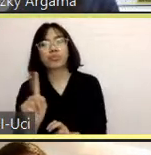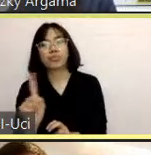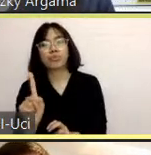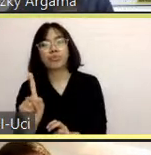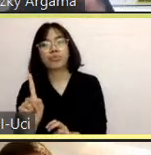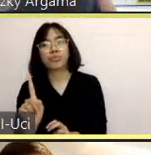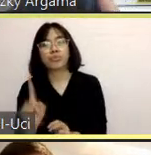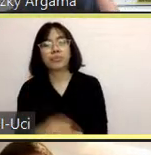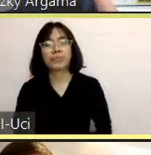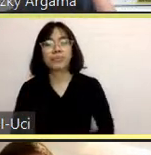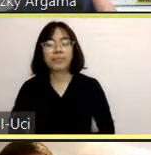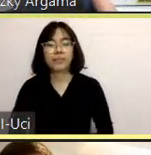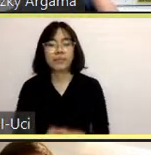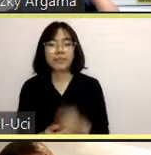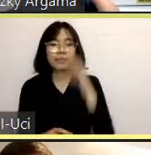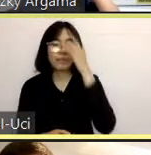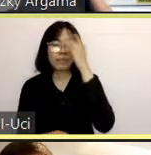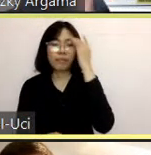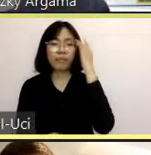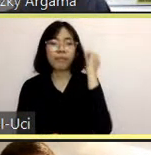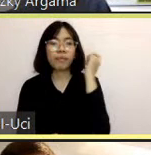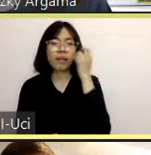Nah, ini kira-kira konteks